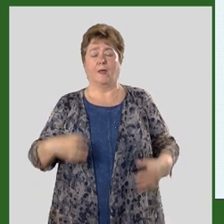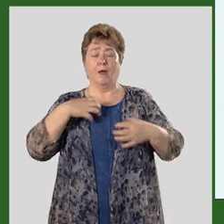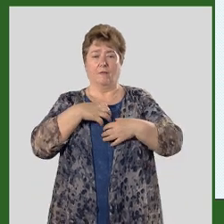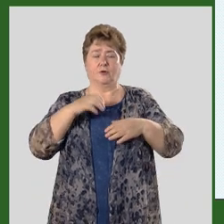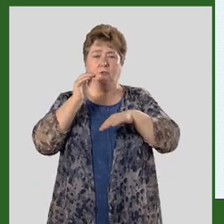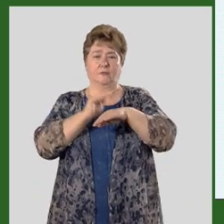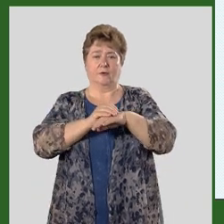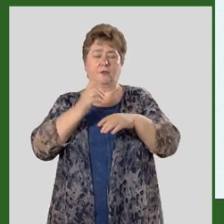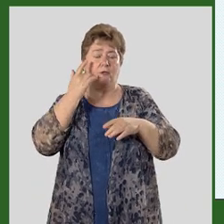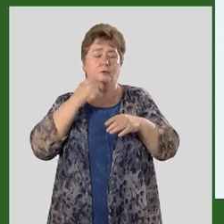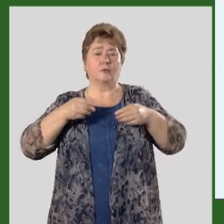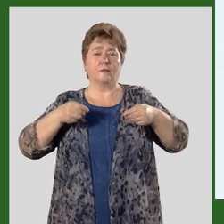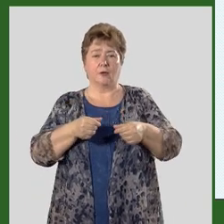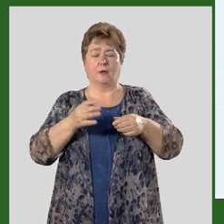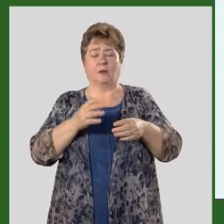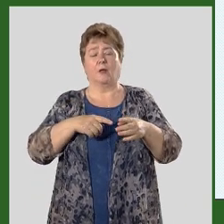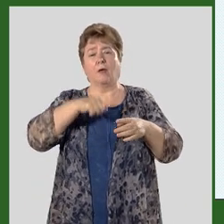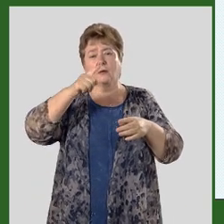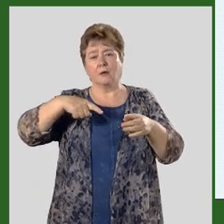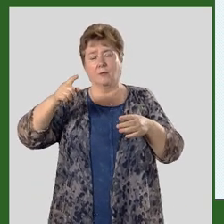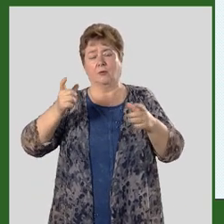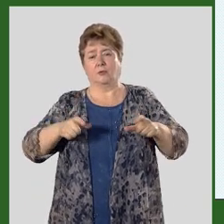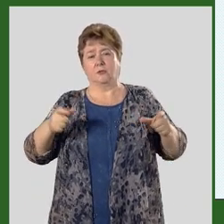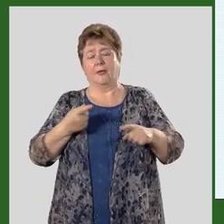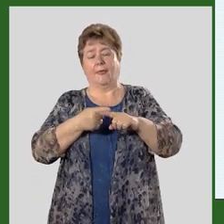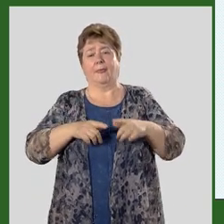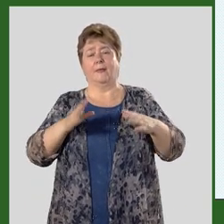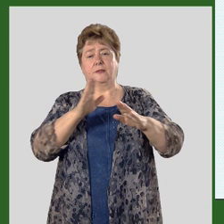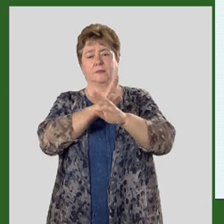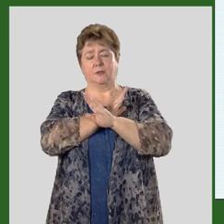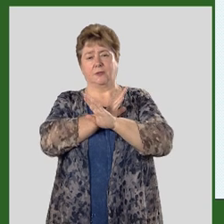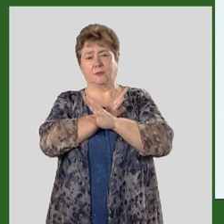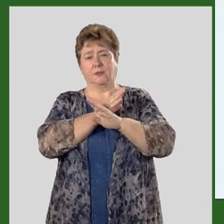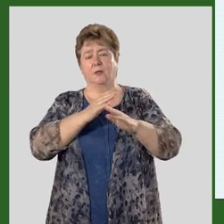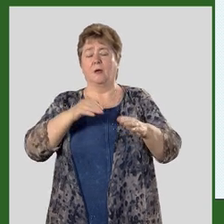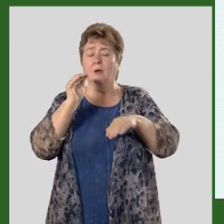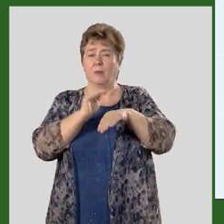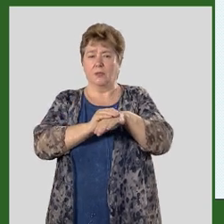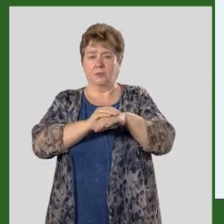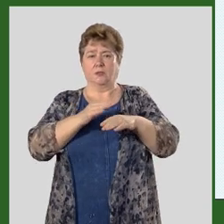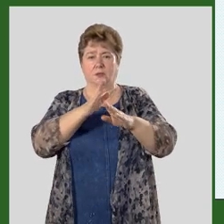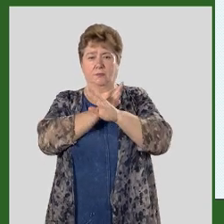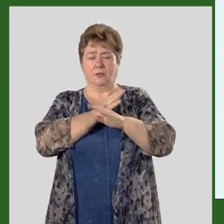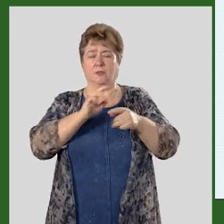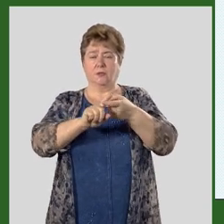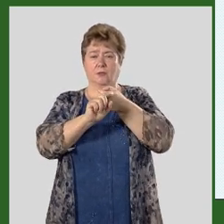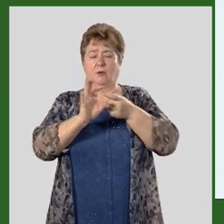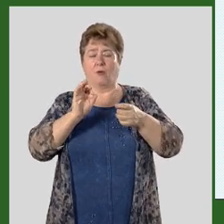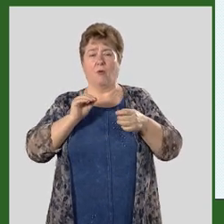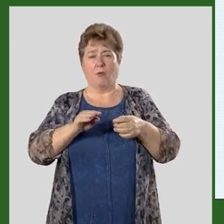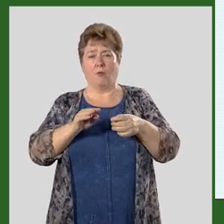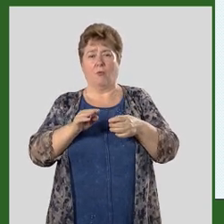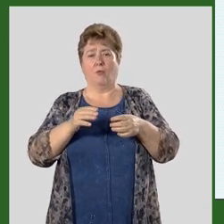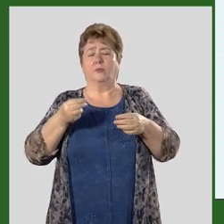Важный фактор, влияющий на динамику населения, – это смертность. Показатель смертности зависит от